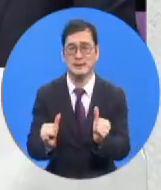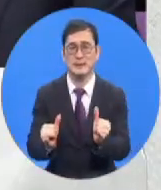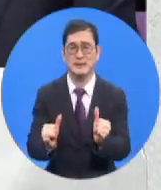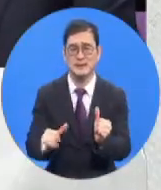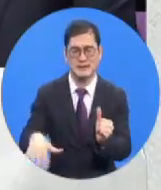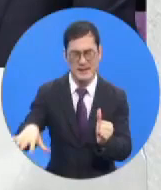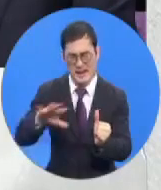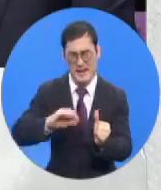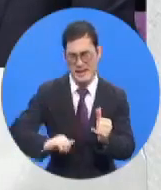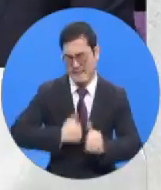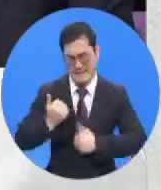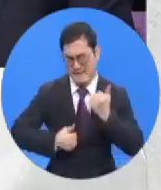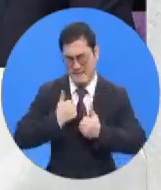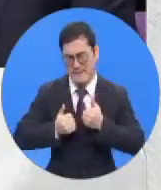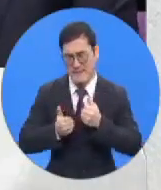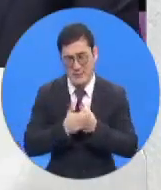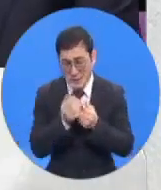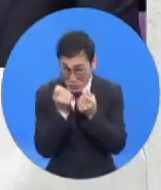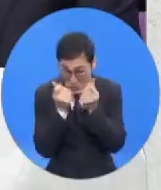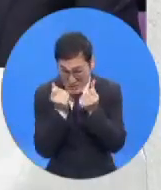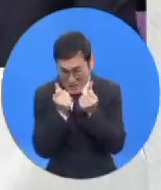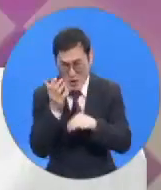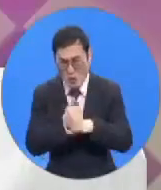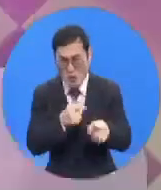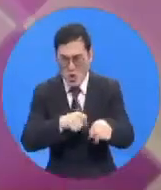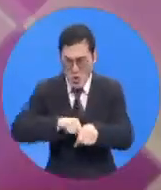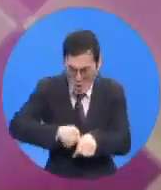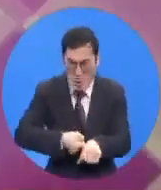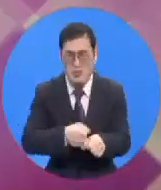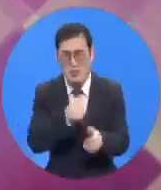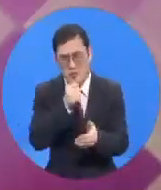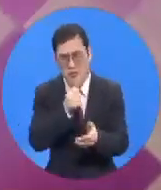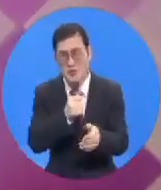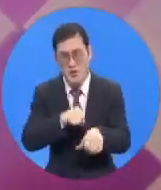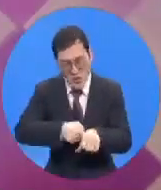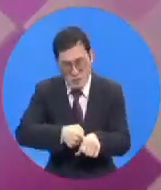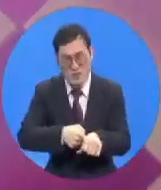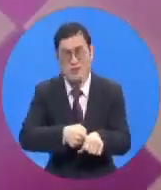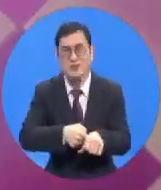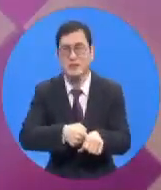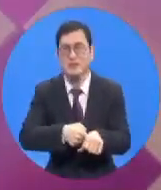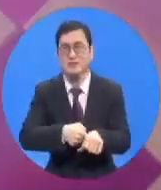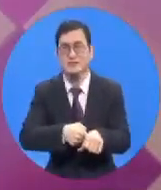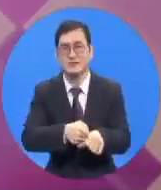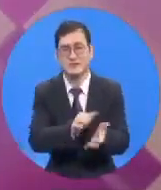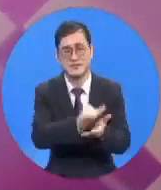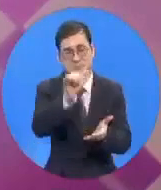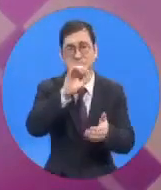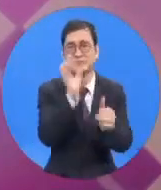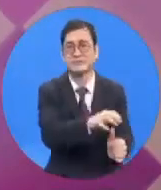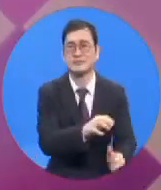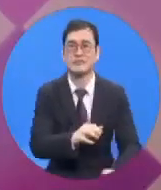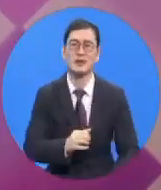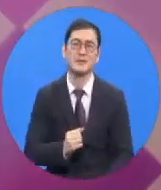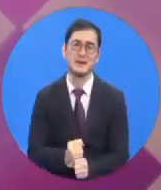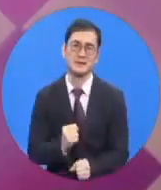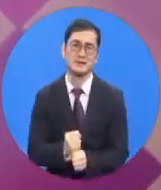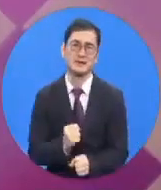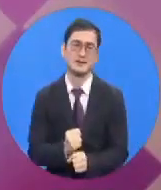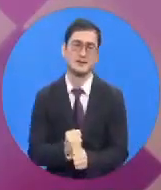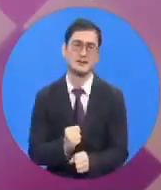이 배후다. 저는 그렇게 주장합니다. 네. 국민적 분노가 있었기 때문에 이루어진 불법, 그러니까 출국 금지다. 이렇게 얘기하신